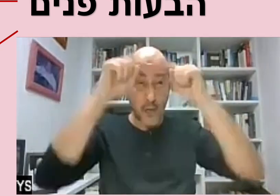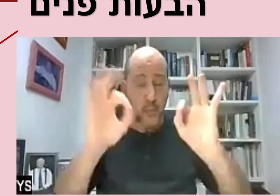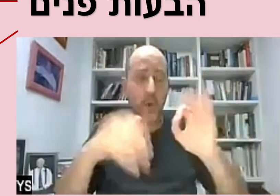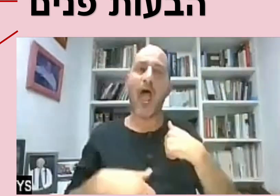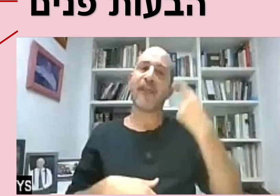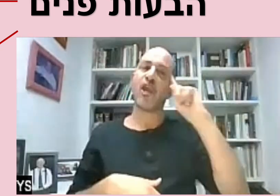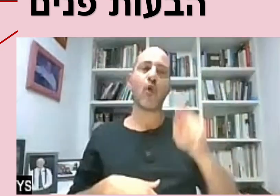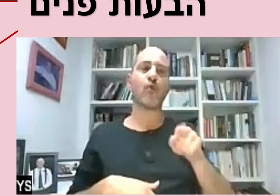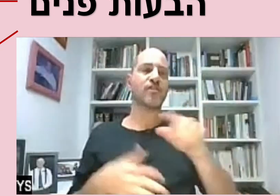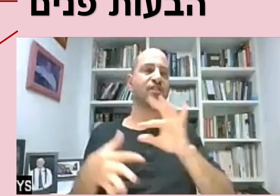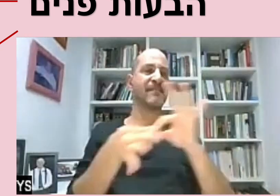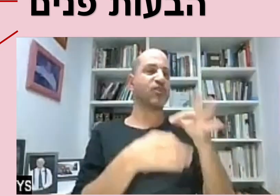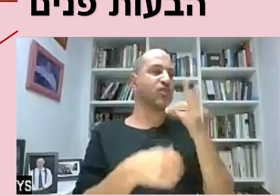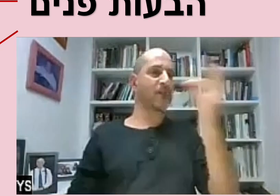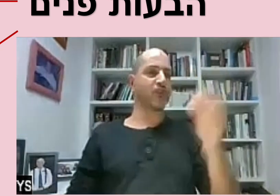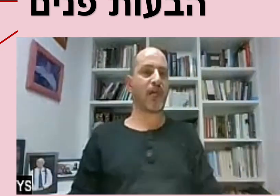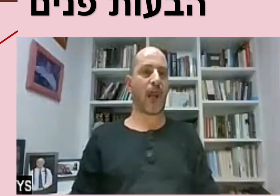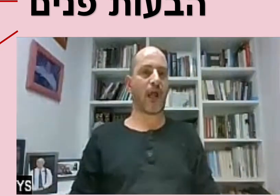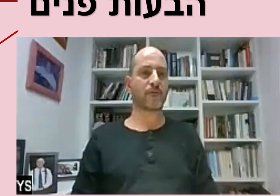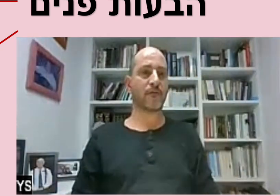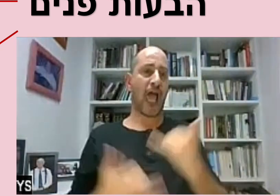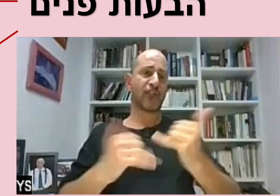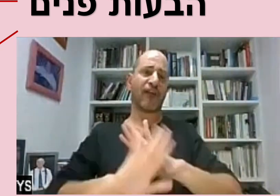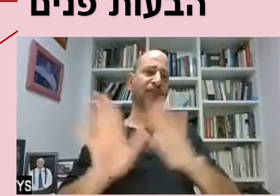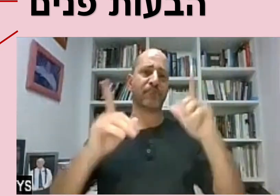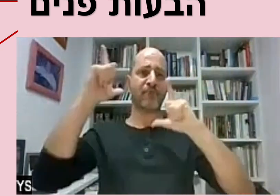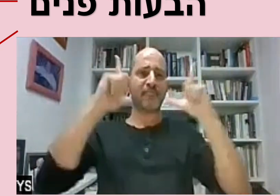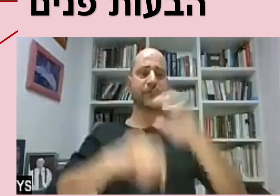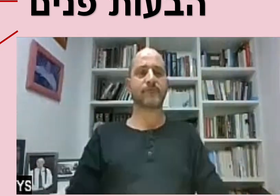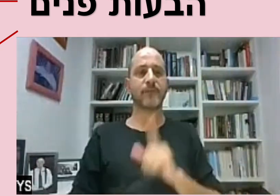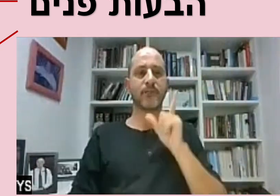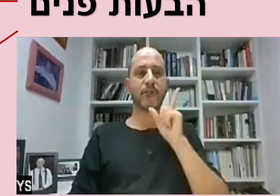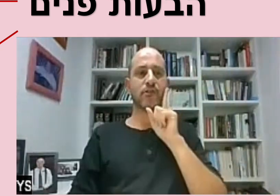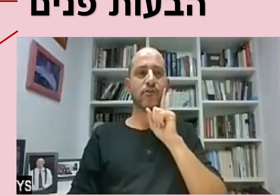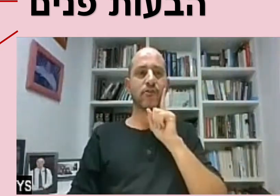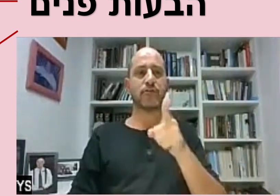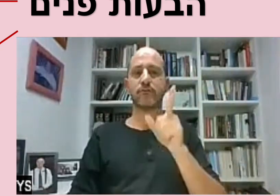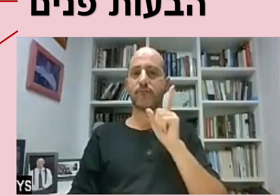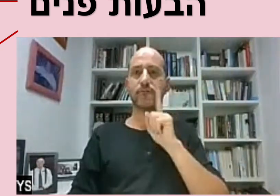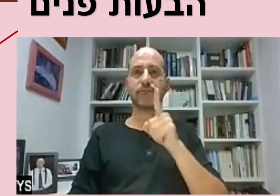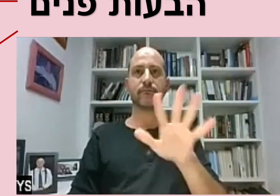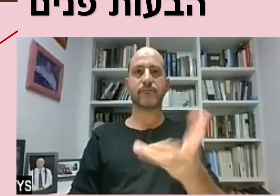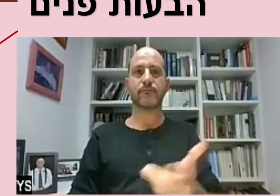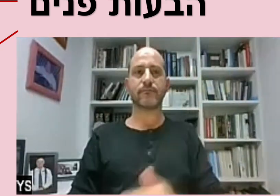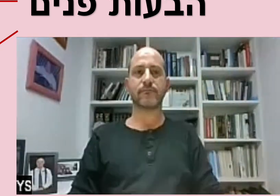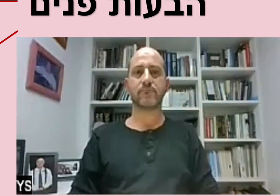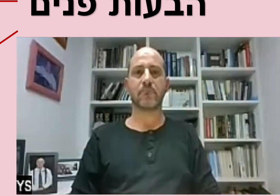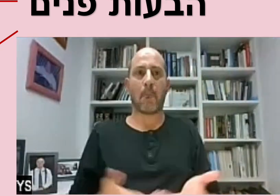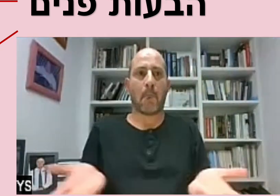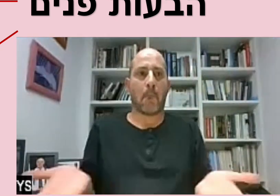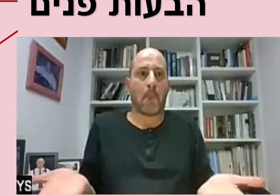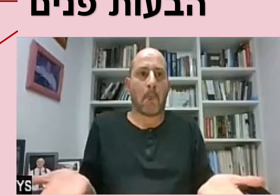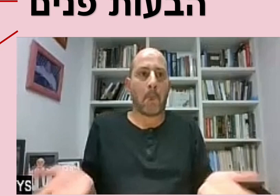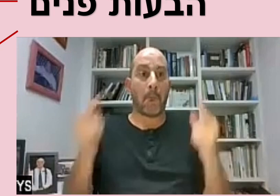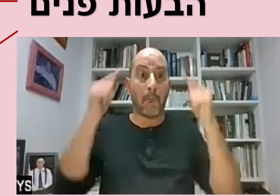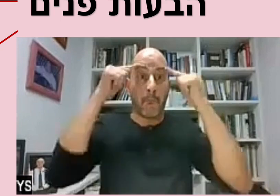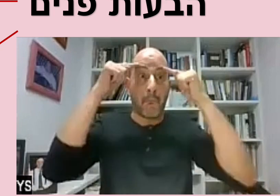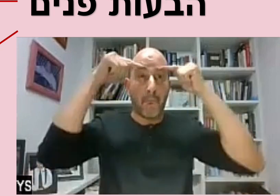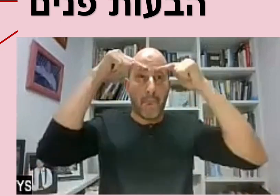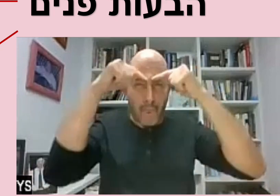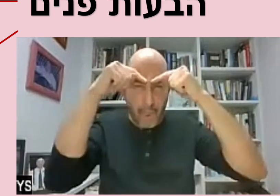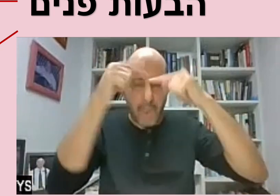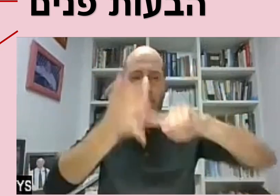אם אני לא עושה את הגבות, אז אני לא יודע שזו שאלה. עכשיו אני אעשה בלי. הנה, השם שלך